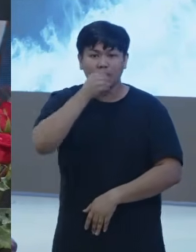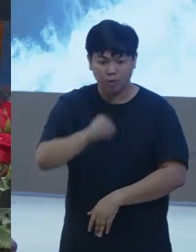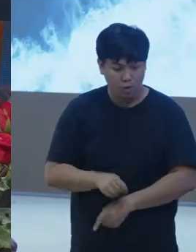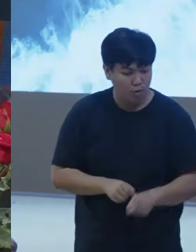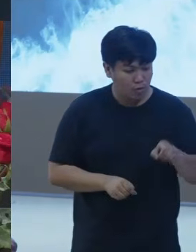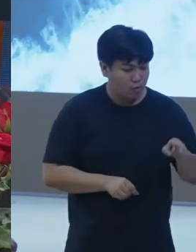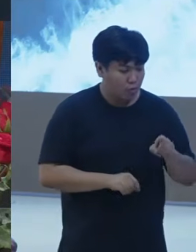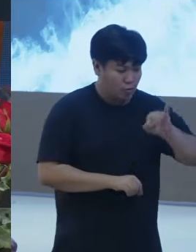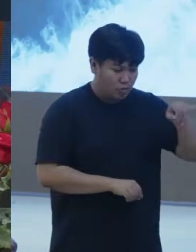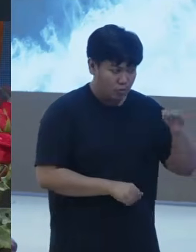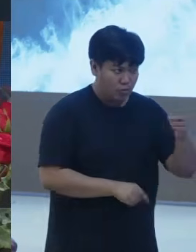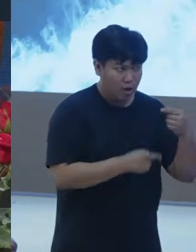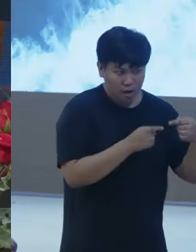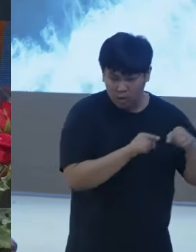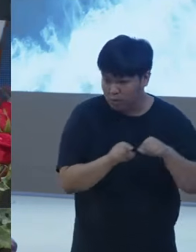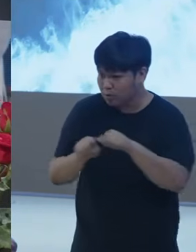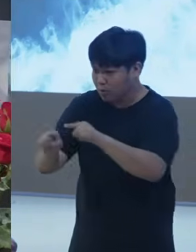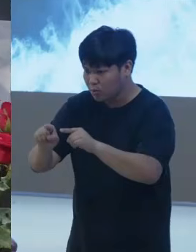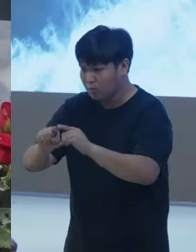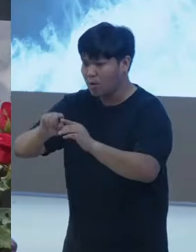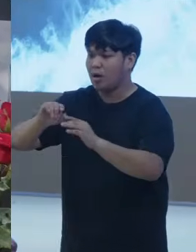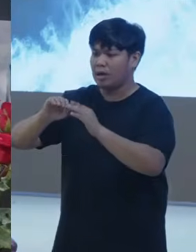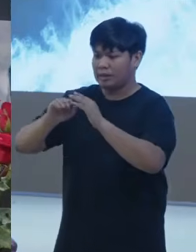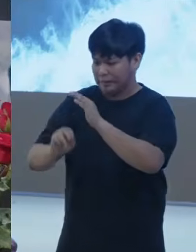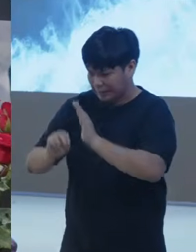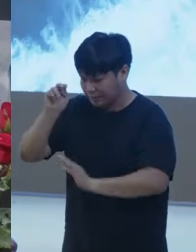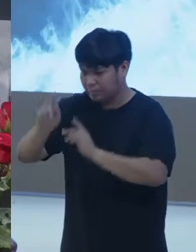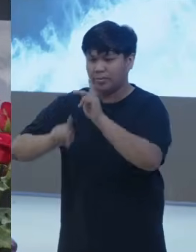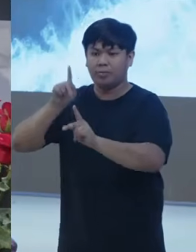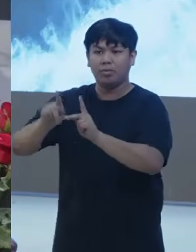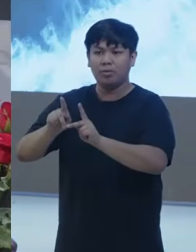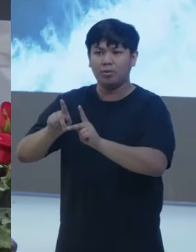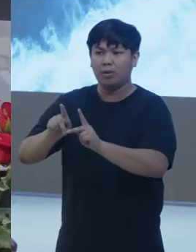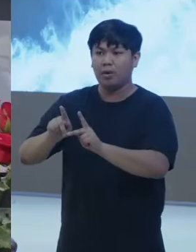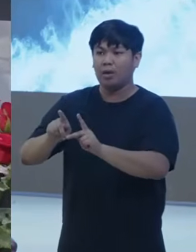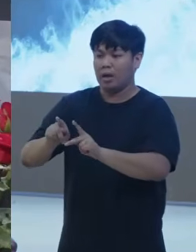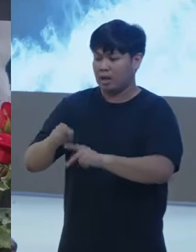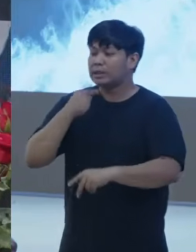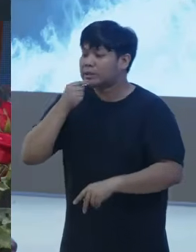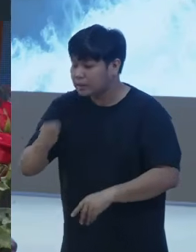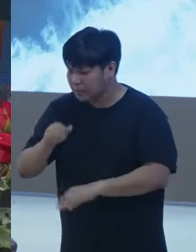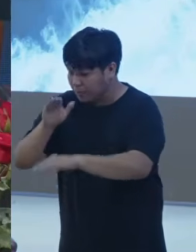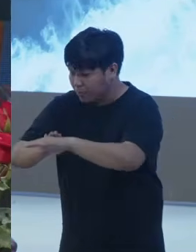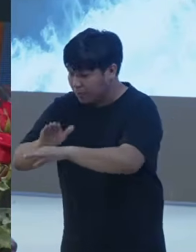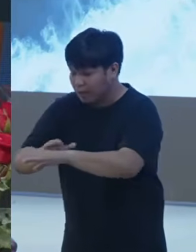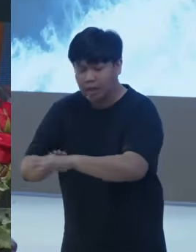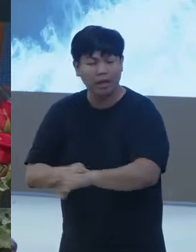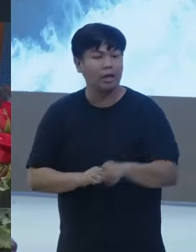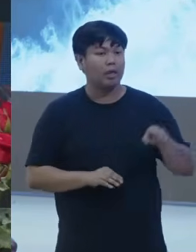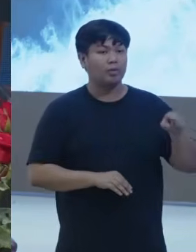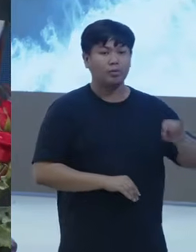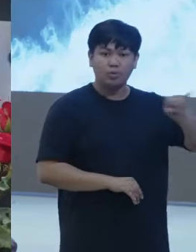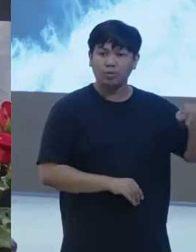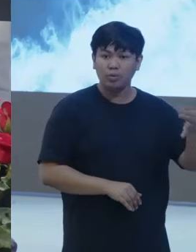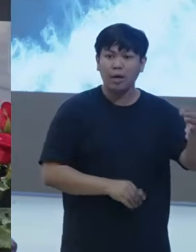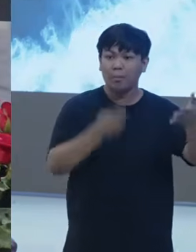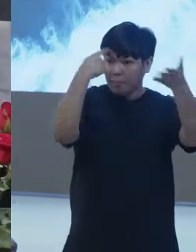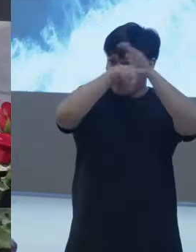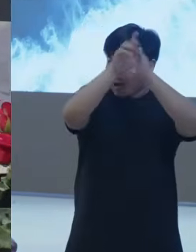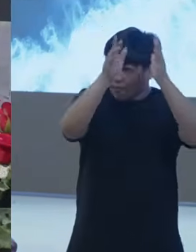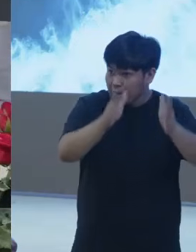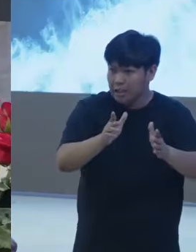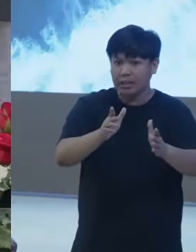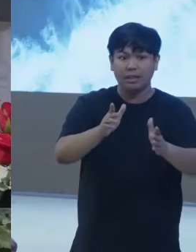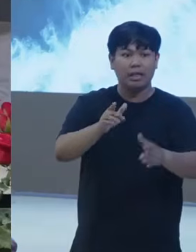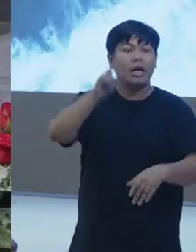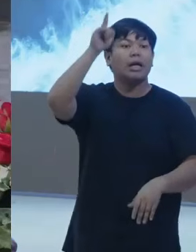ng gospel ng isang babala para sa Nineveh. Ayaw niya. Propeta siya ng Diyos. Siya ay